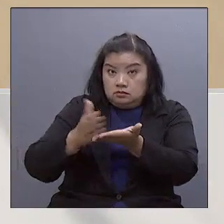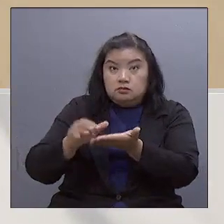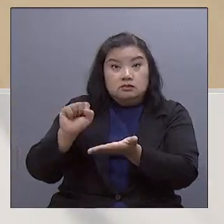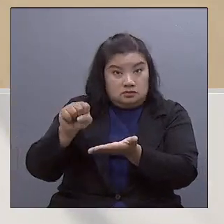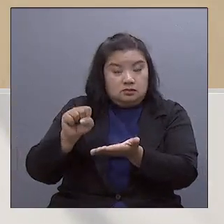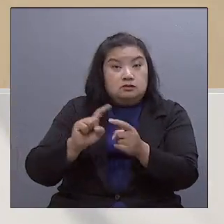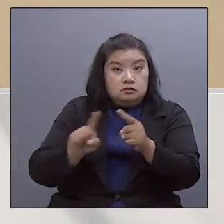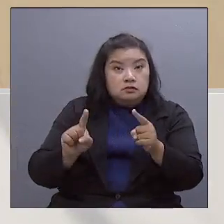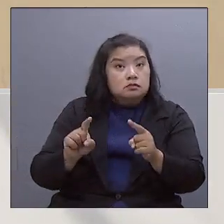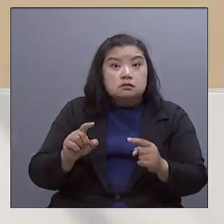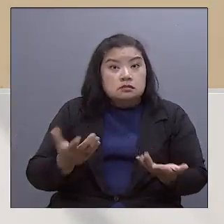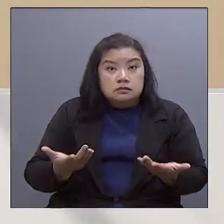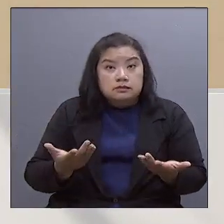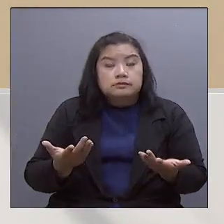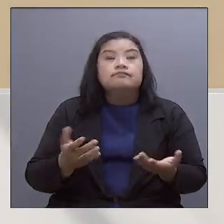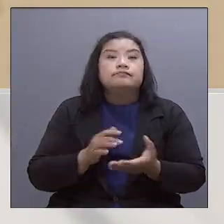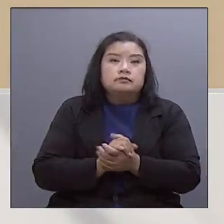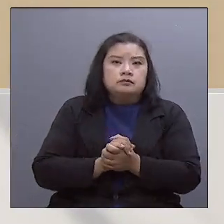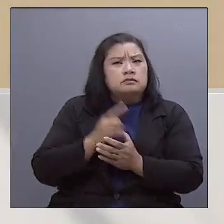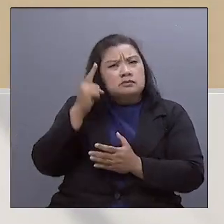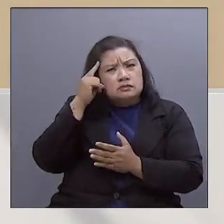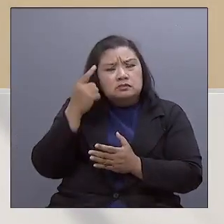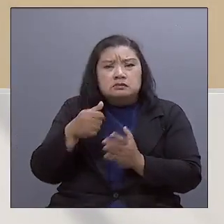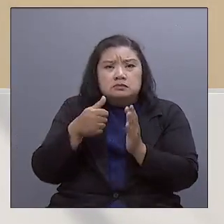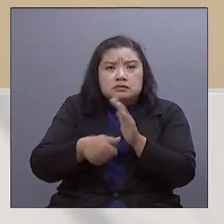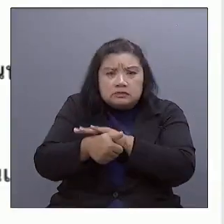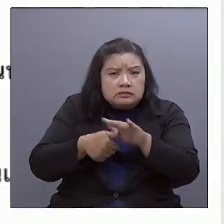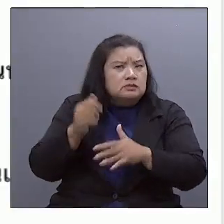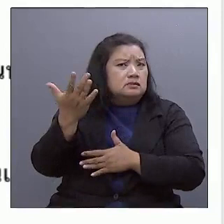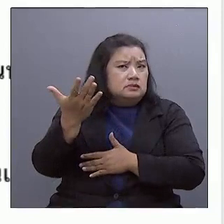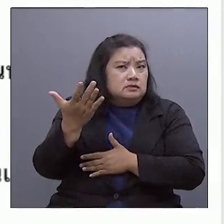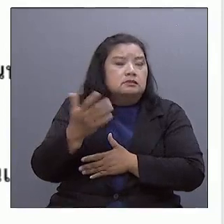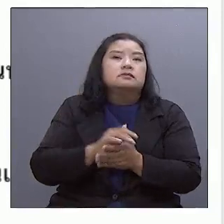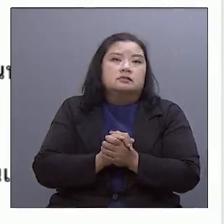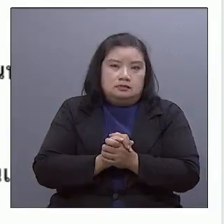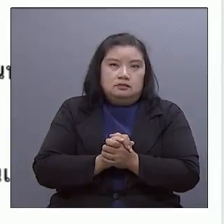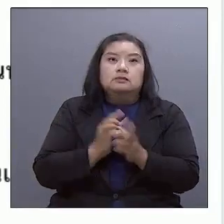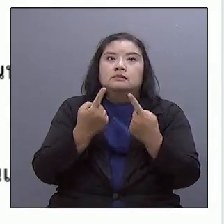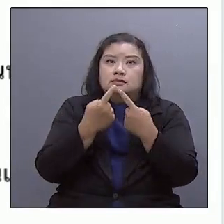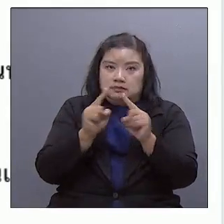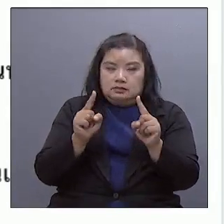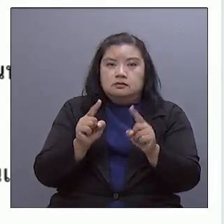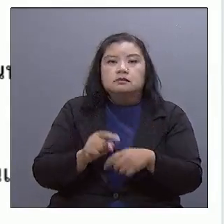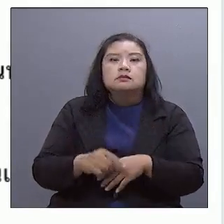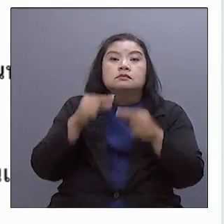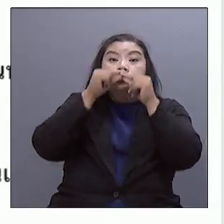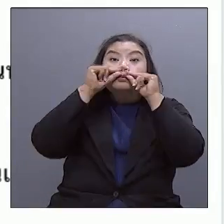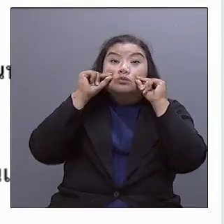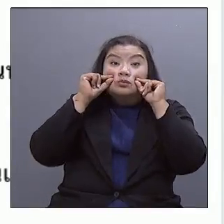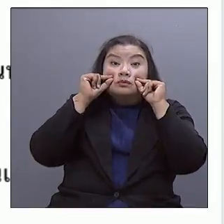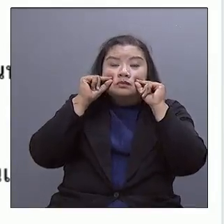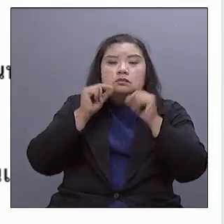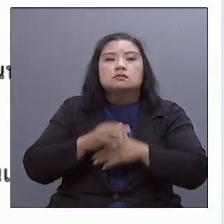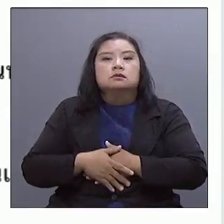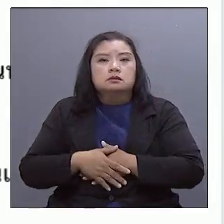ถ้าเป็นแบบนี้ก็มองได้เหมือนกันบอกว่าไม่ใช่การเลี่ยงภาษีค่ะแต่คุณผู้ชมสำหรับคุณชูวิทย์ถึงจะรู้